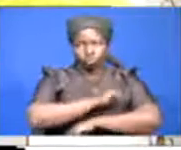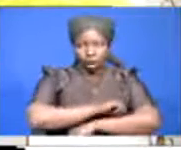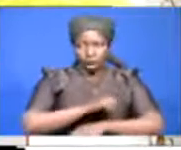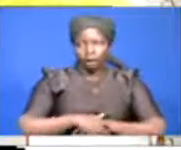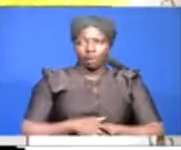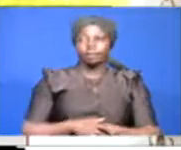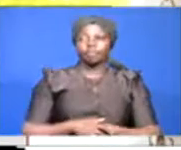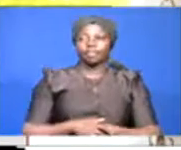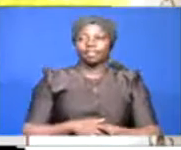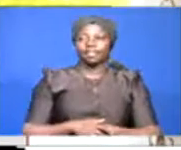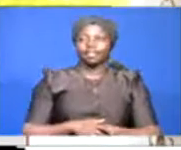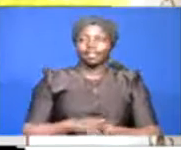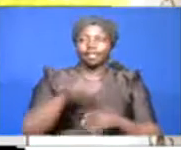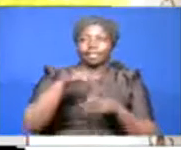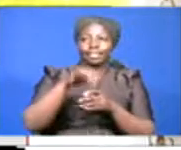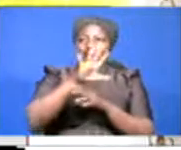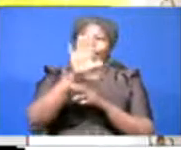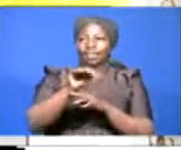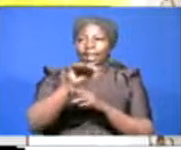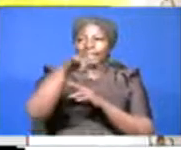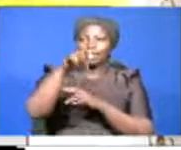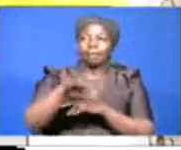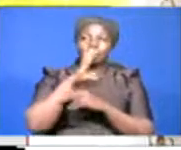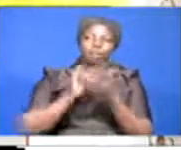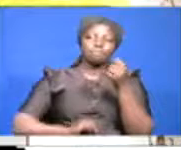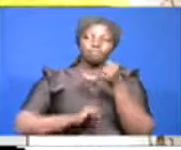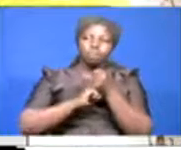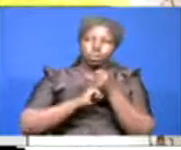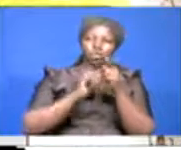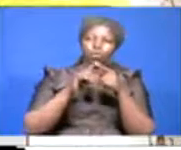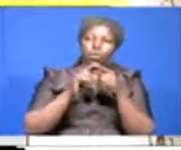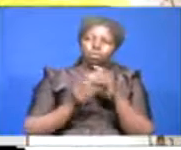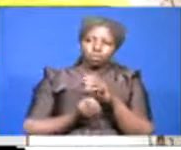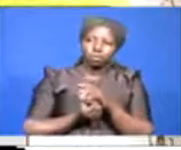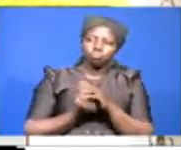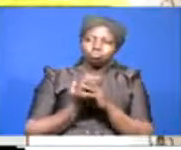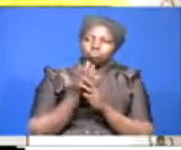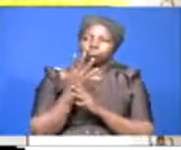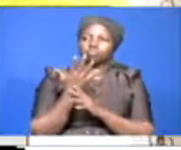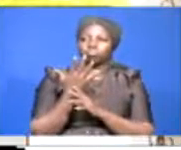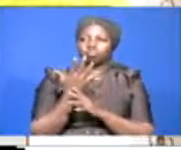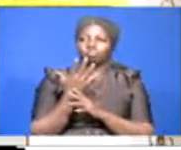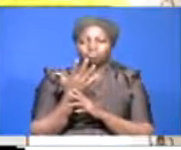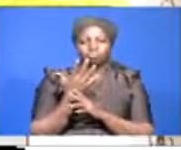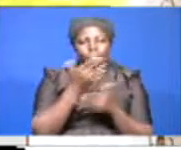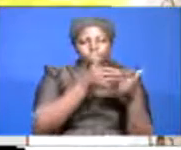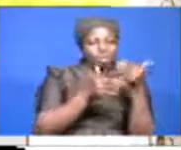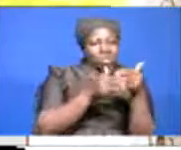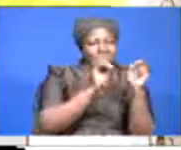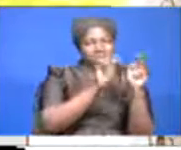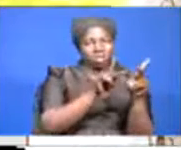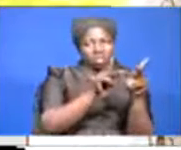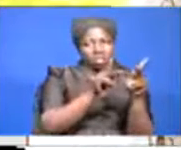India, Africa. So which must be supported to grow beyond where it is today. Infrastructure wise, you're okay. It's about maintaining another few